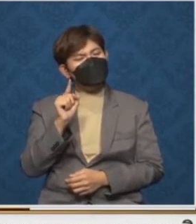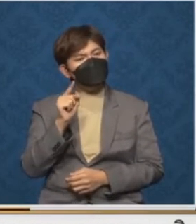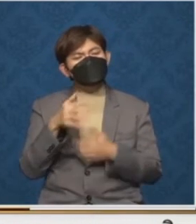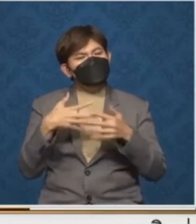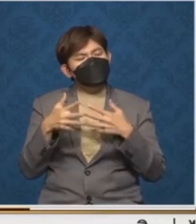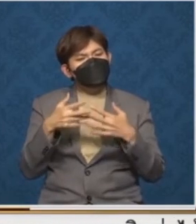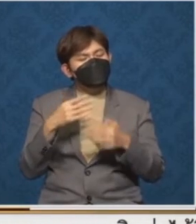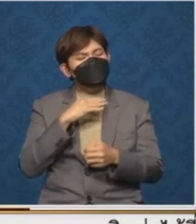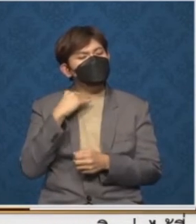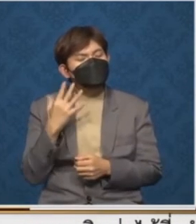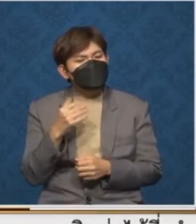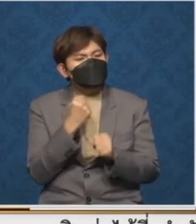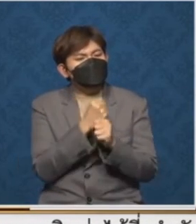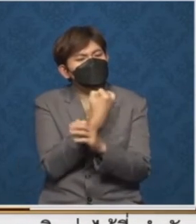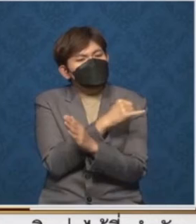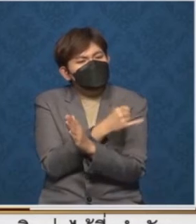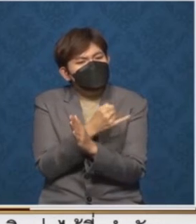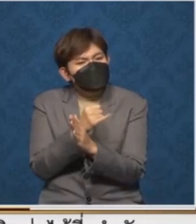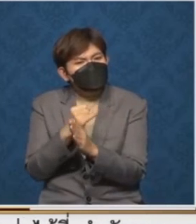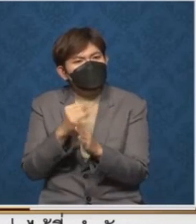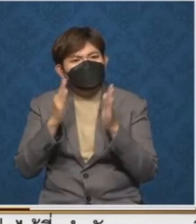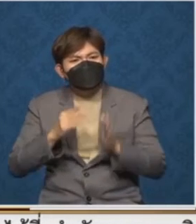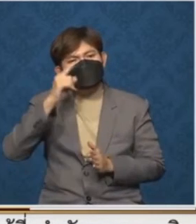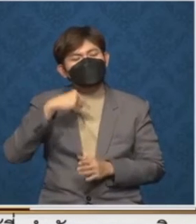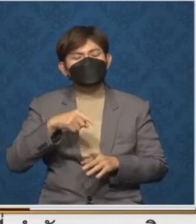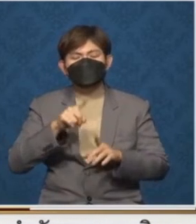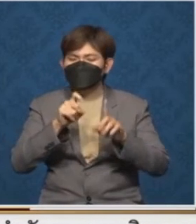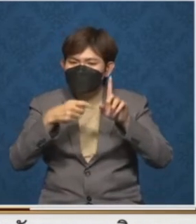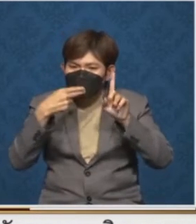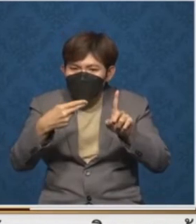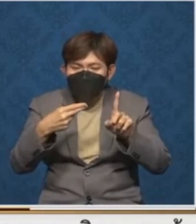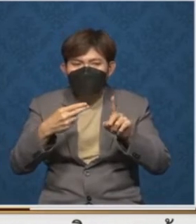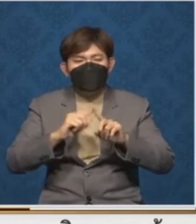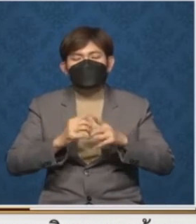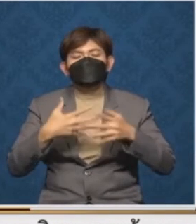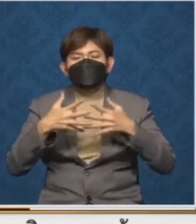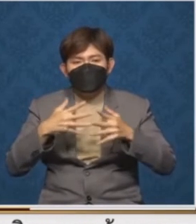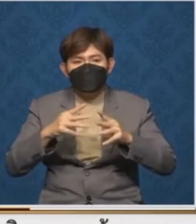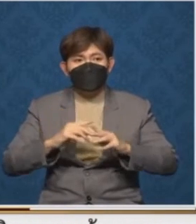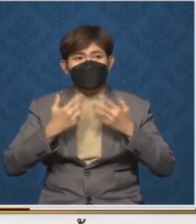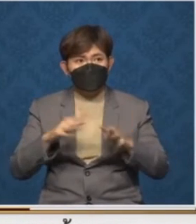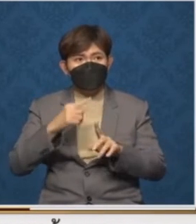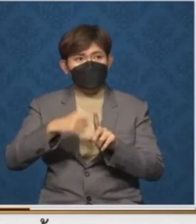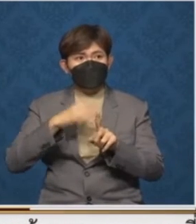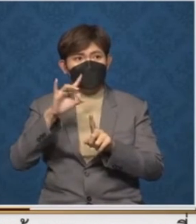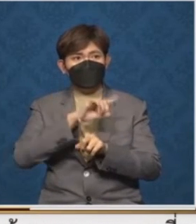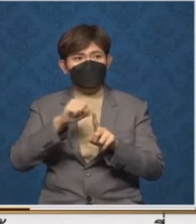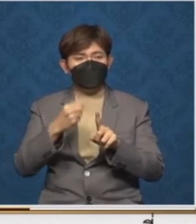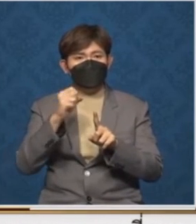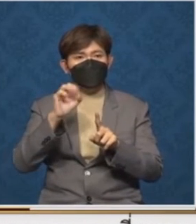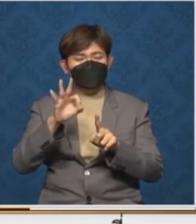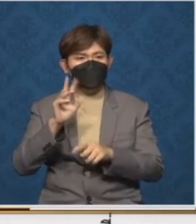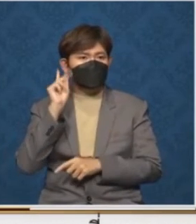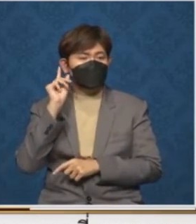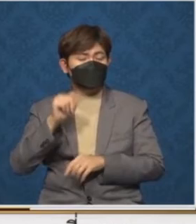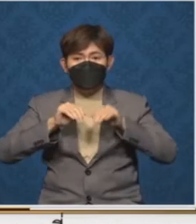คนน้ประสาชบ้ใหเข้ใจง่าย กลาหือกณรยกต์ต้องไปผ่านองคการอม